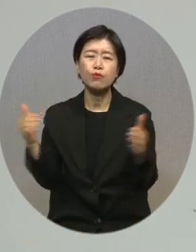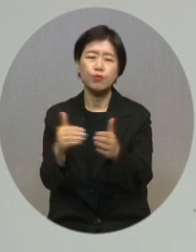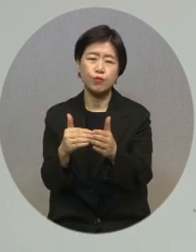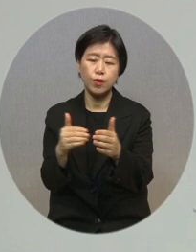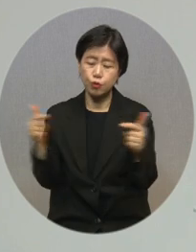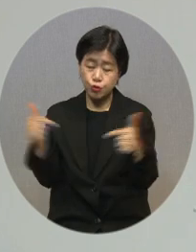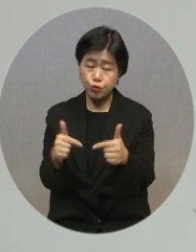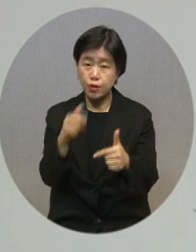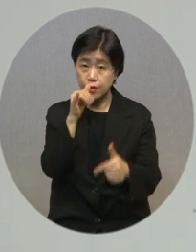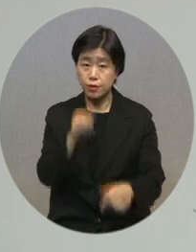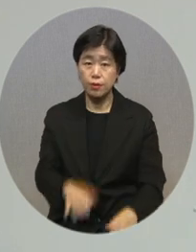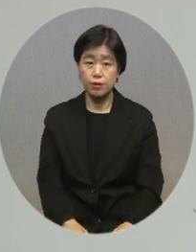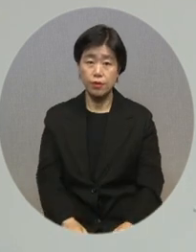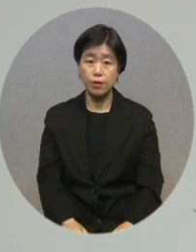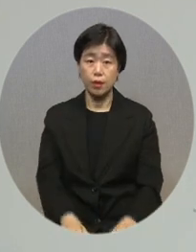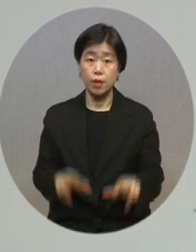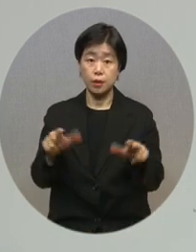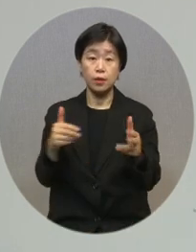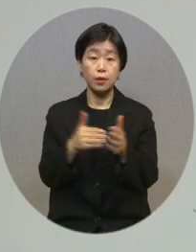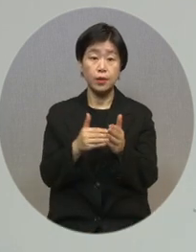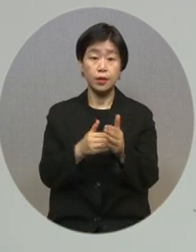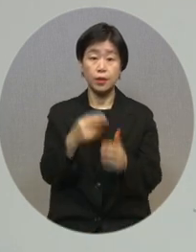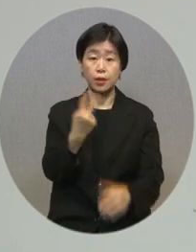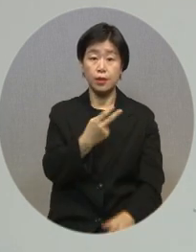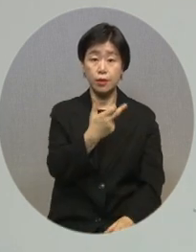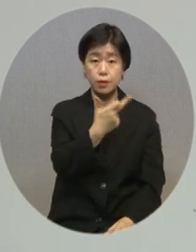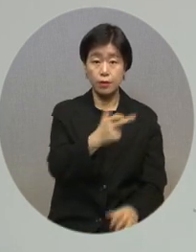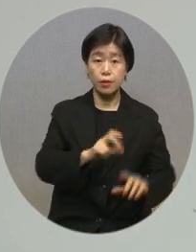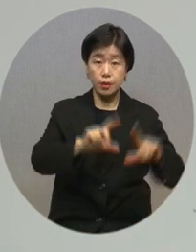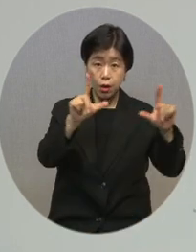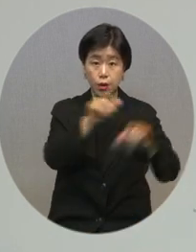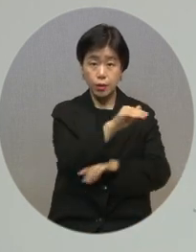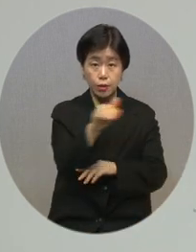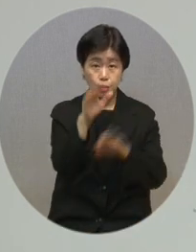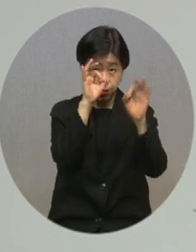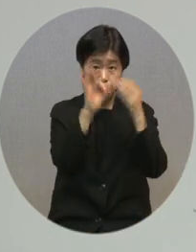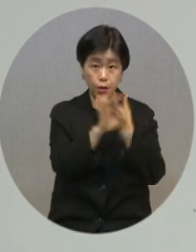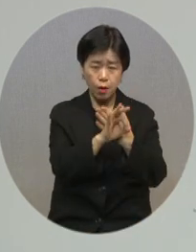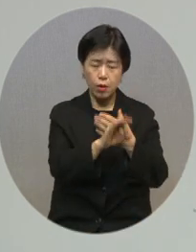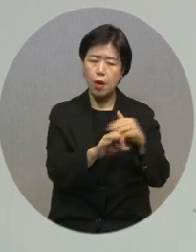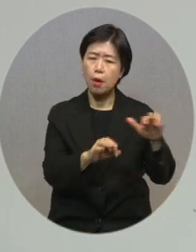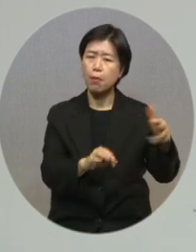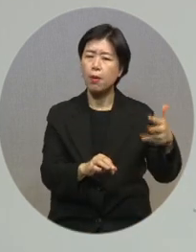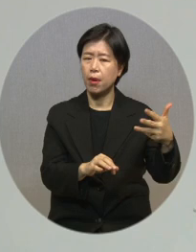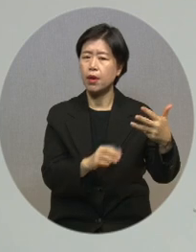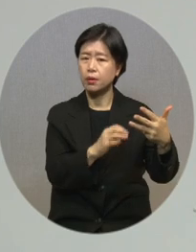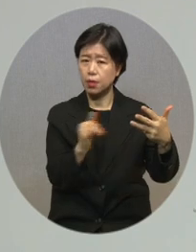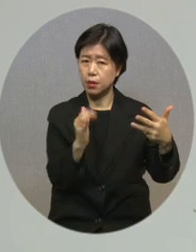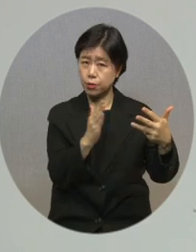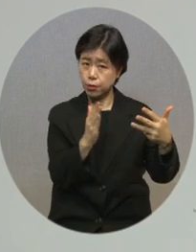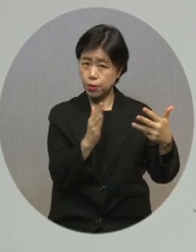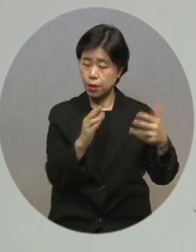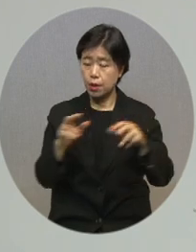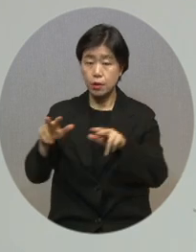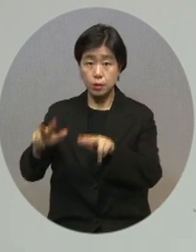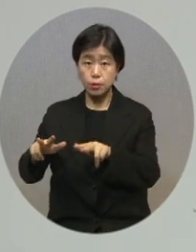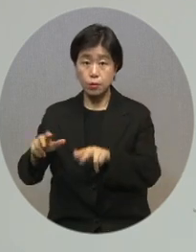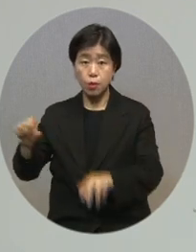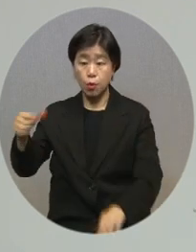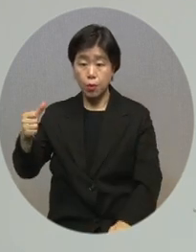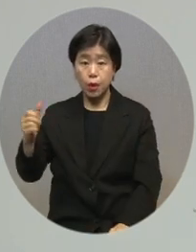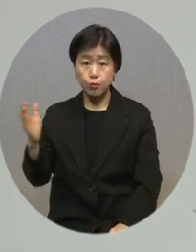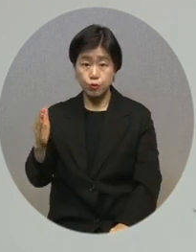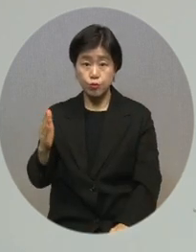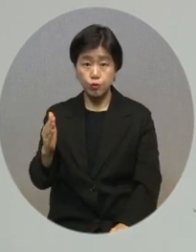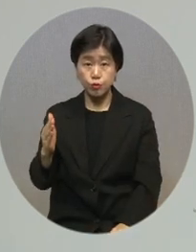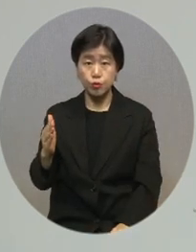줄어들었습니다. 네. 지금까지는 그 2017년 기준으로 하면은 800명대였었는데 네. 지금 한 그 500명대로